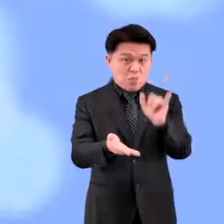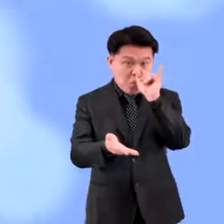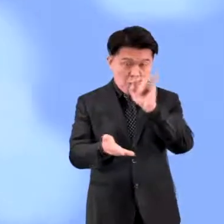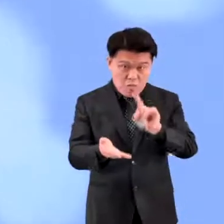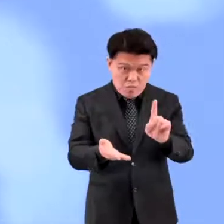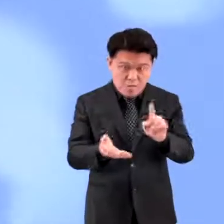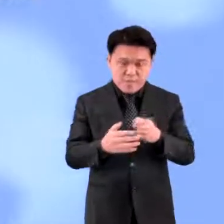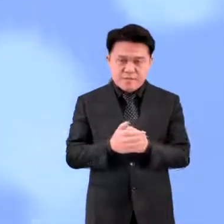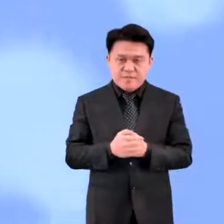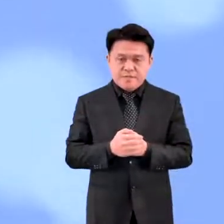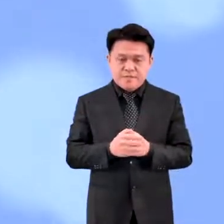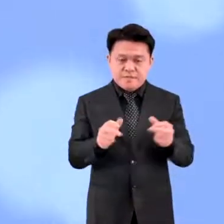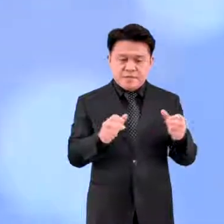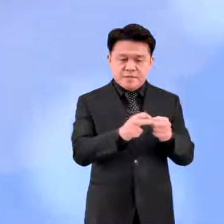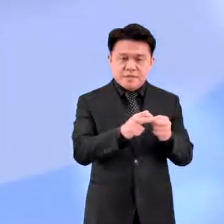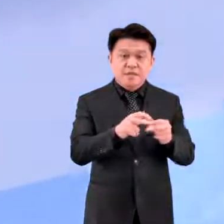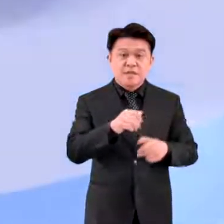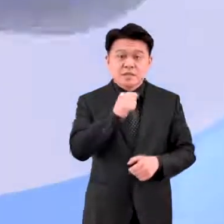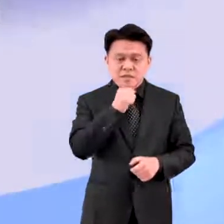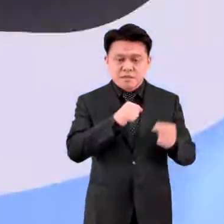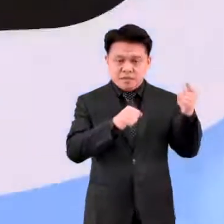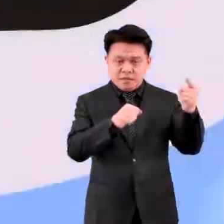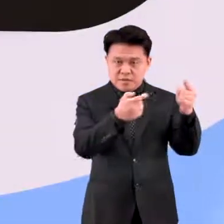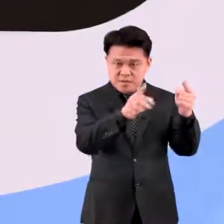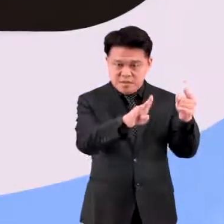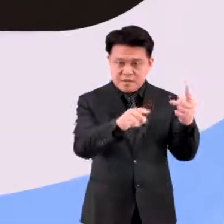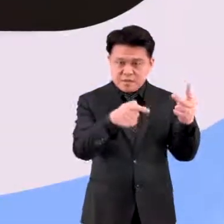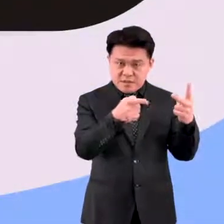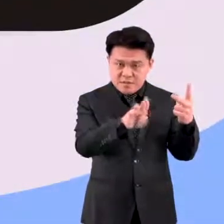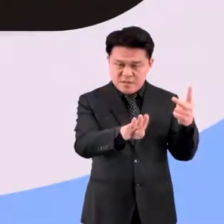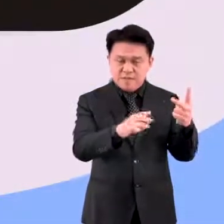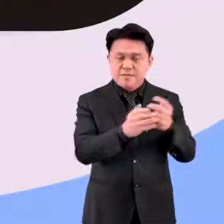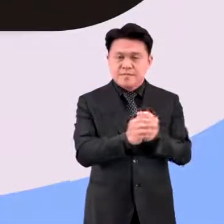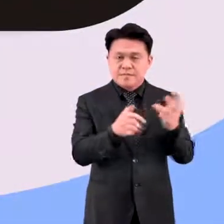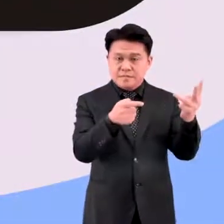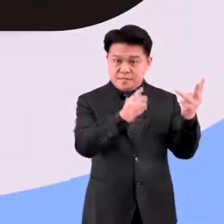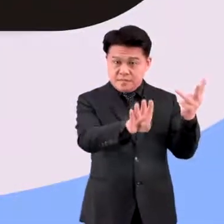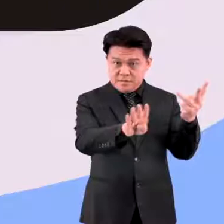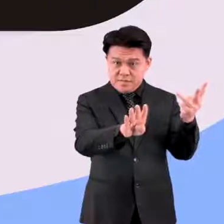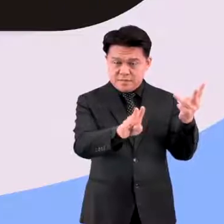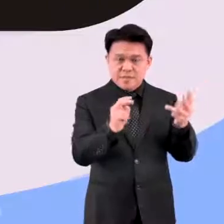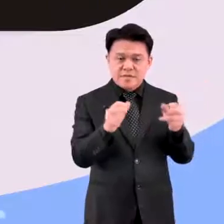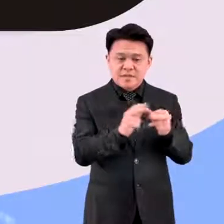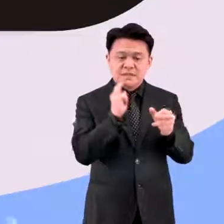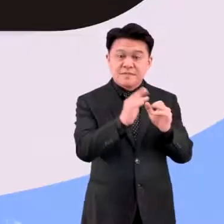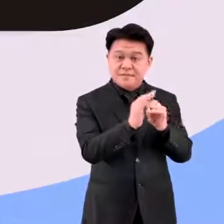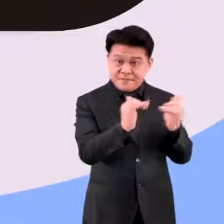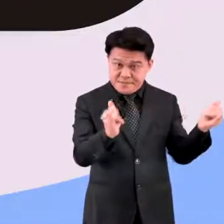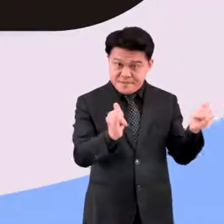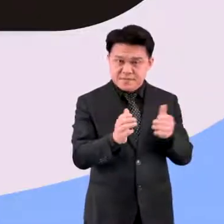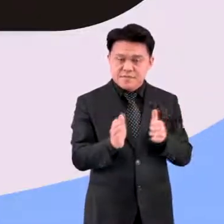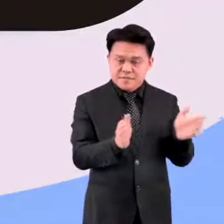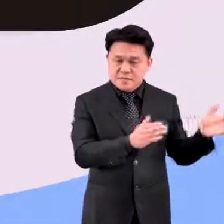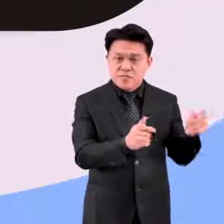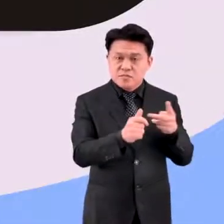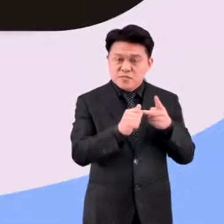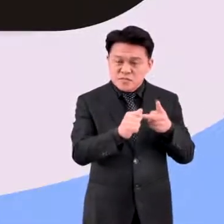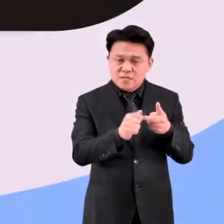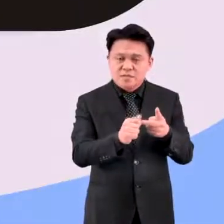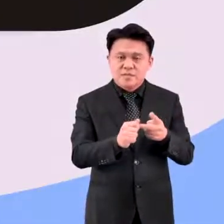대상이 있습니다. 장애 등급이 1급, 2급, 3급인 중증